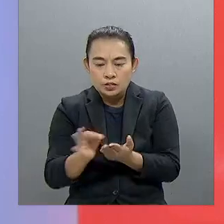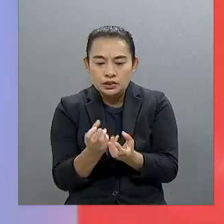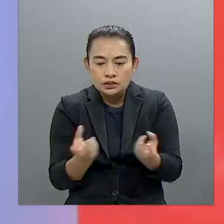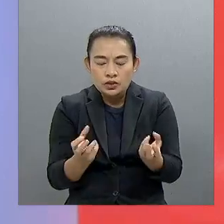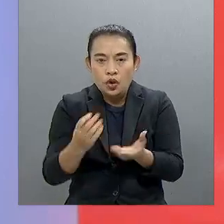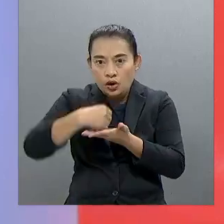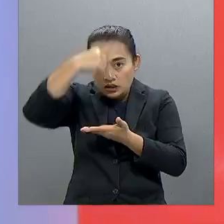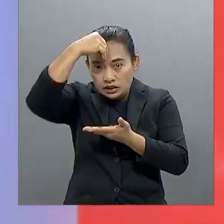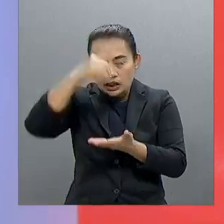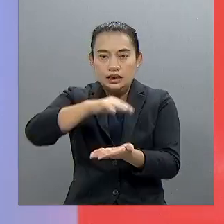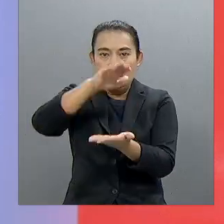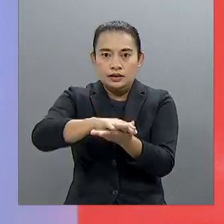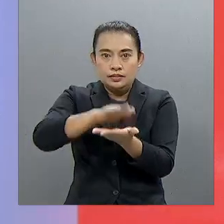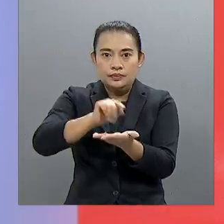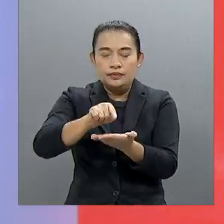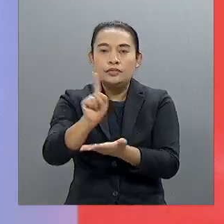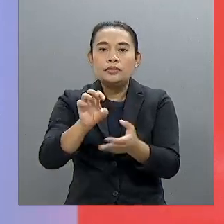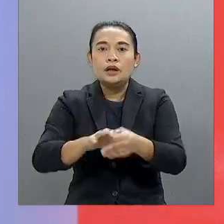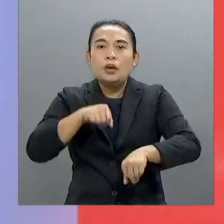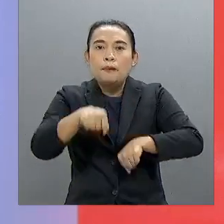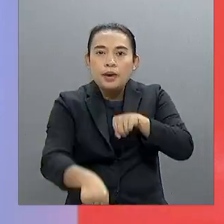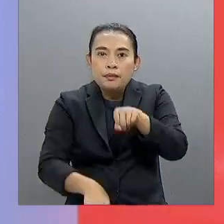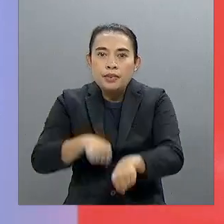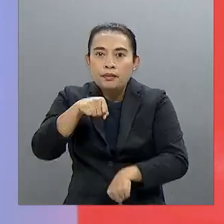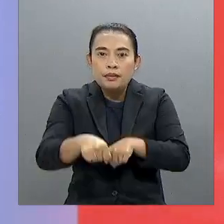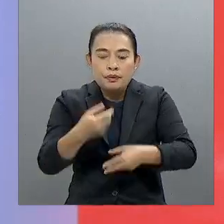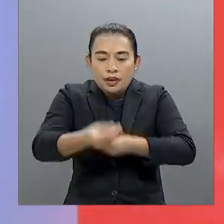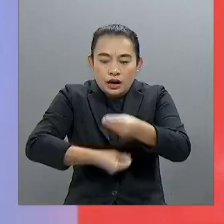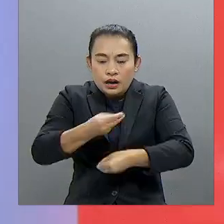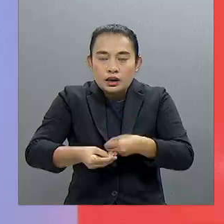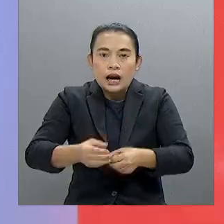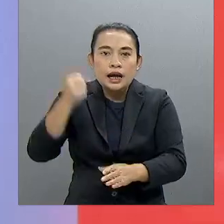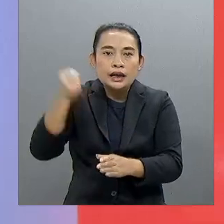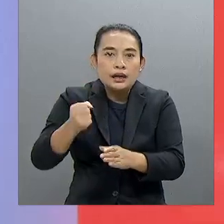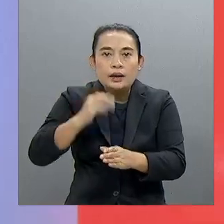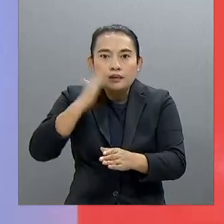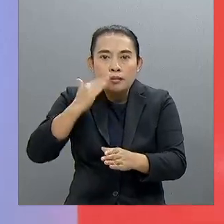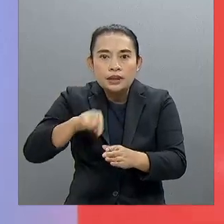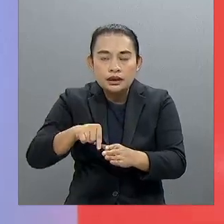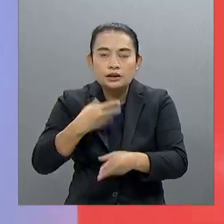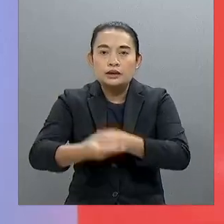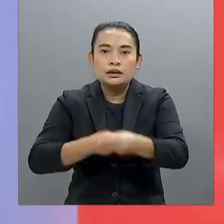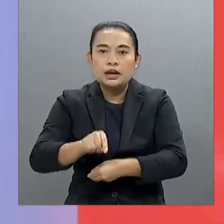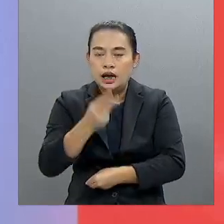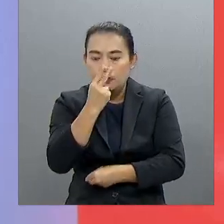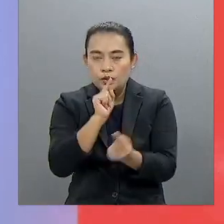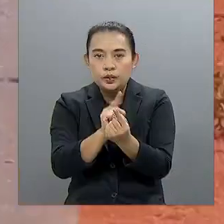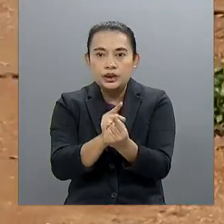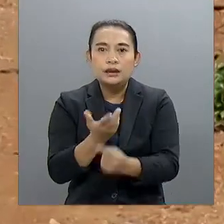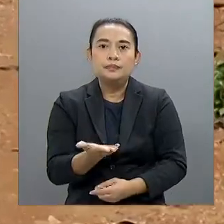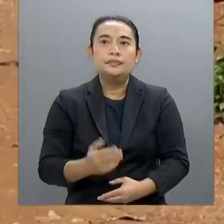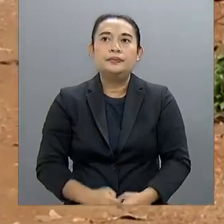ด้วยการปั่นจัรยานขายน้พริครคผชมครัอนนี้เป็นสงที่น่าชื่นชมเดยวไปความรศจกันคนนี้กหนอยกับ